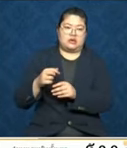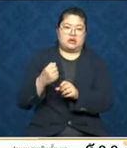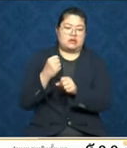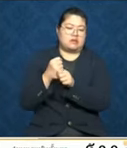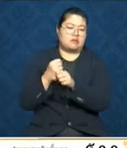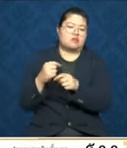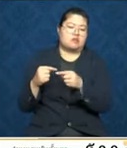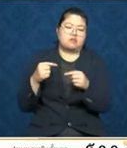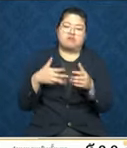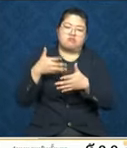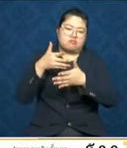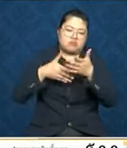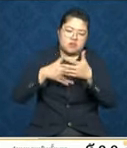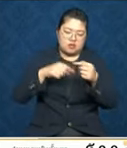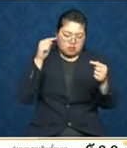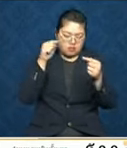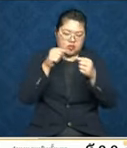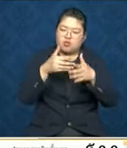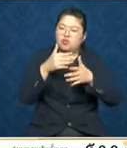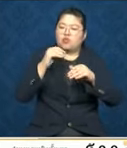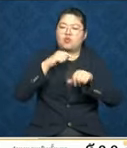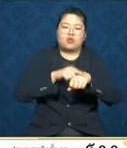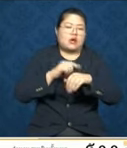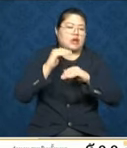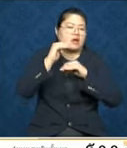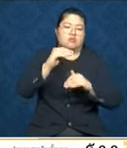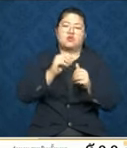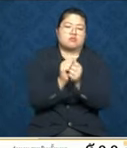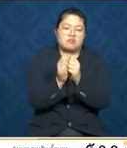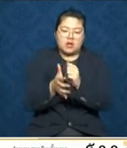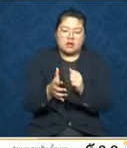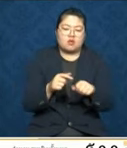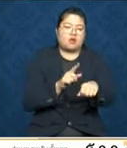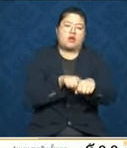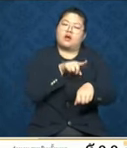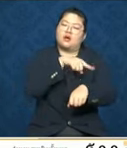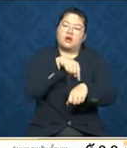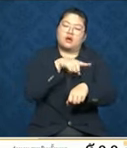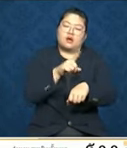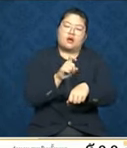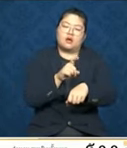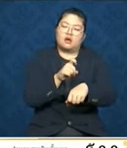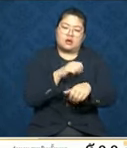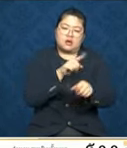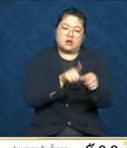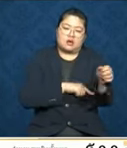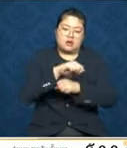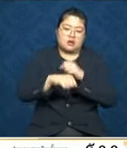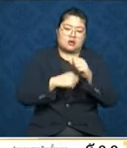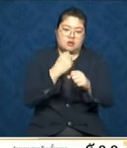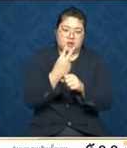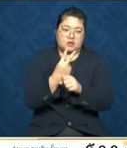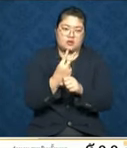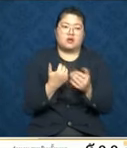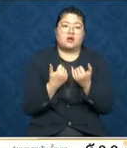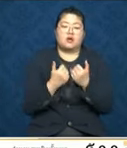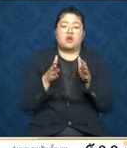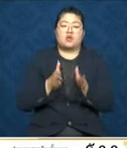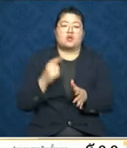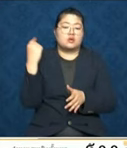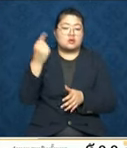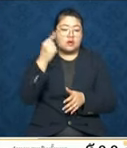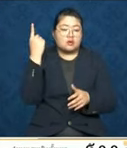ฏว่าทำไม่ได้นะครับเสียเวลาไปเกือบ2ปีท่านประธานก็อย่างที่ทราบว่าปัจจุบันนักท่องเที่ยวชาวมาเลเซียเข้